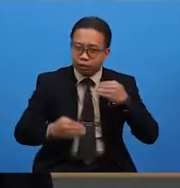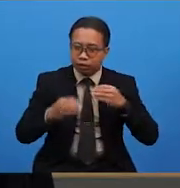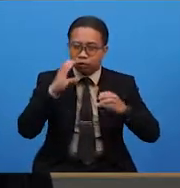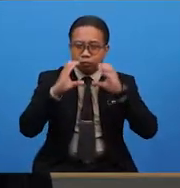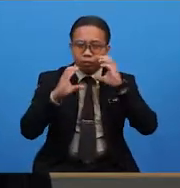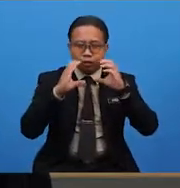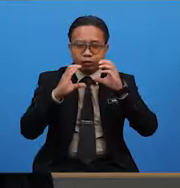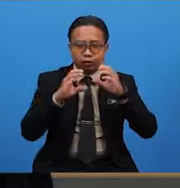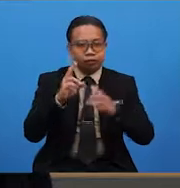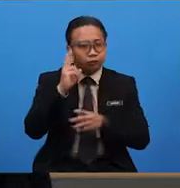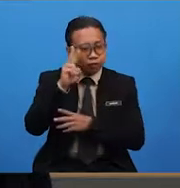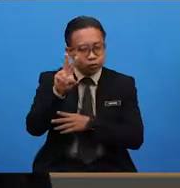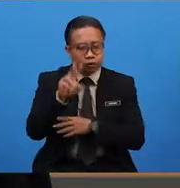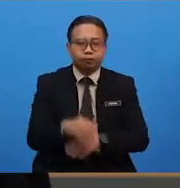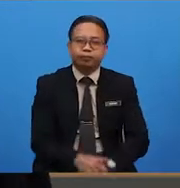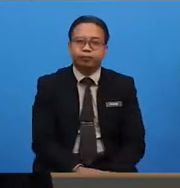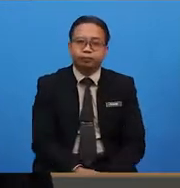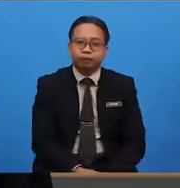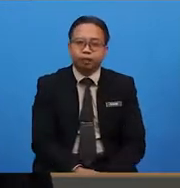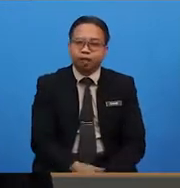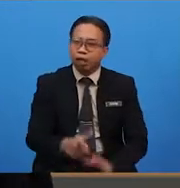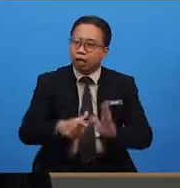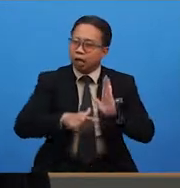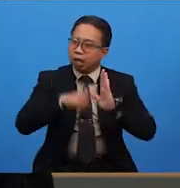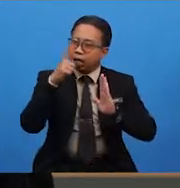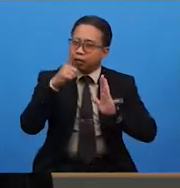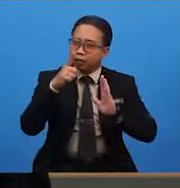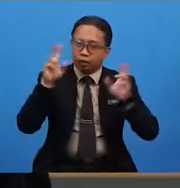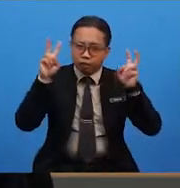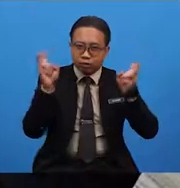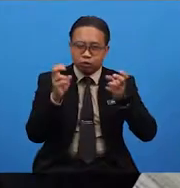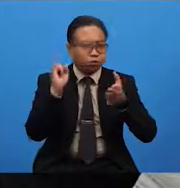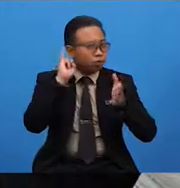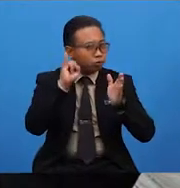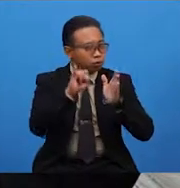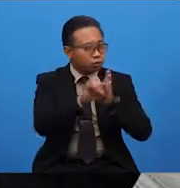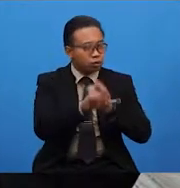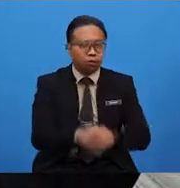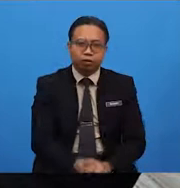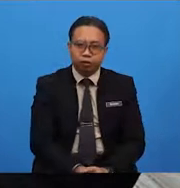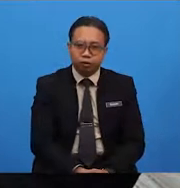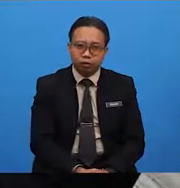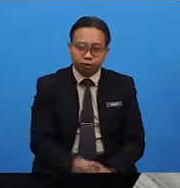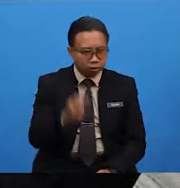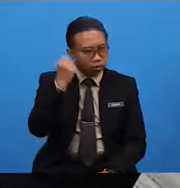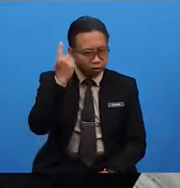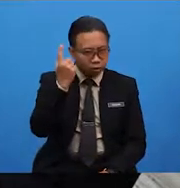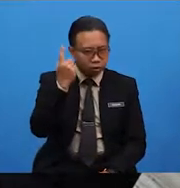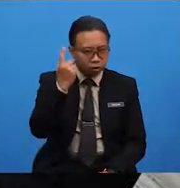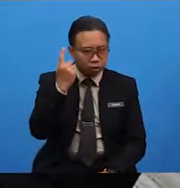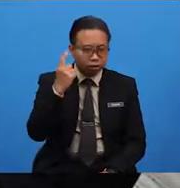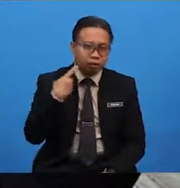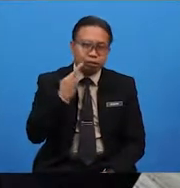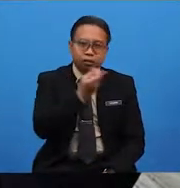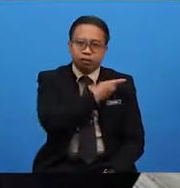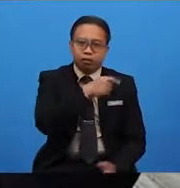bijur tapi lebih menjurus kepada tajuk ilustrasi digeser datang ke Penyakit